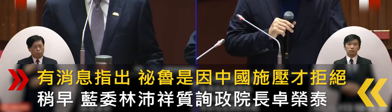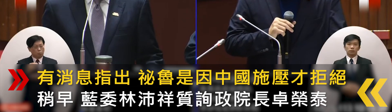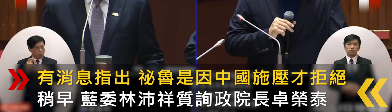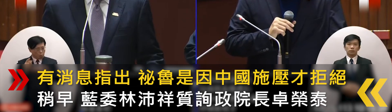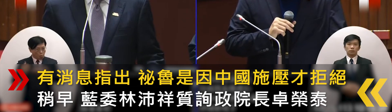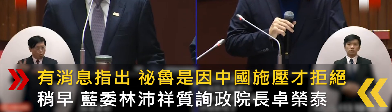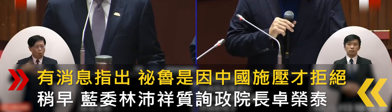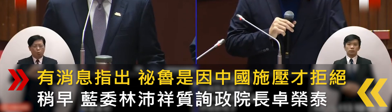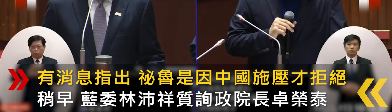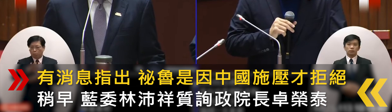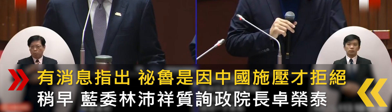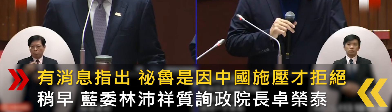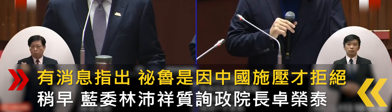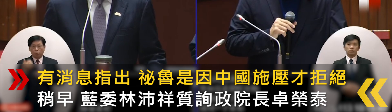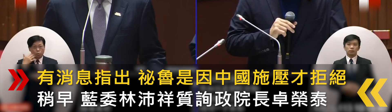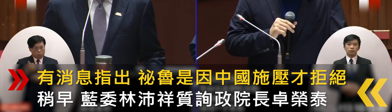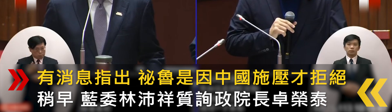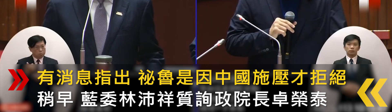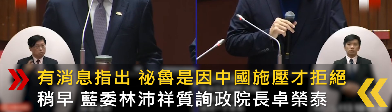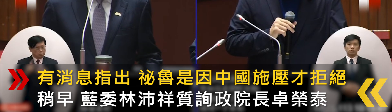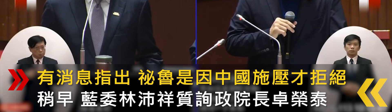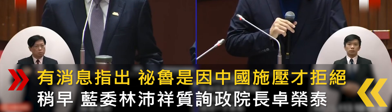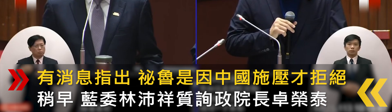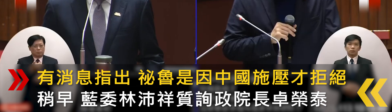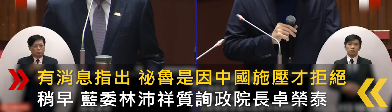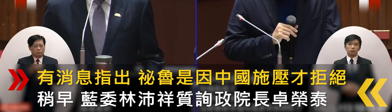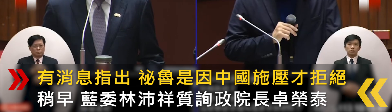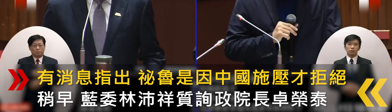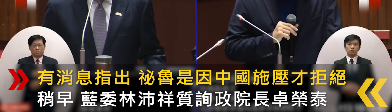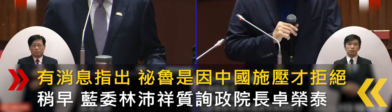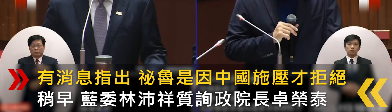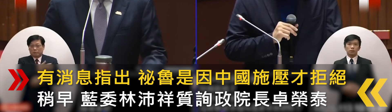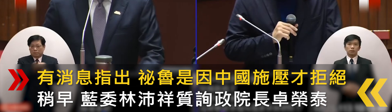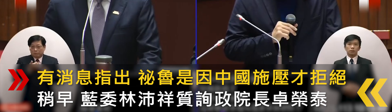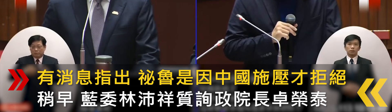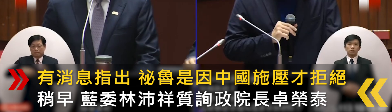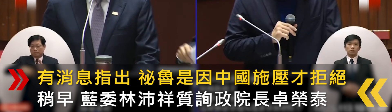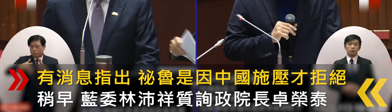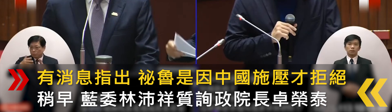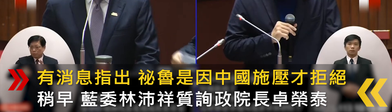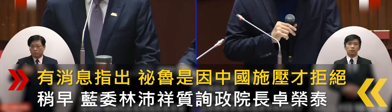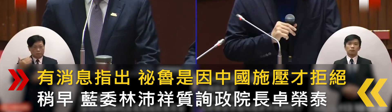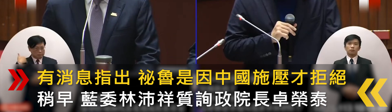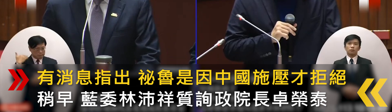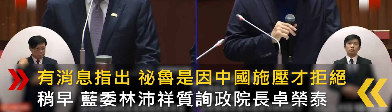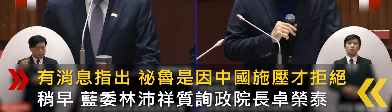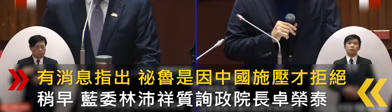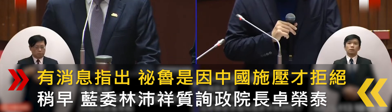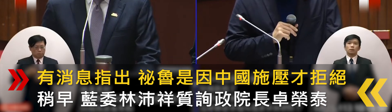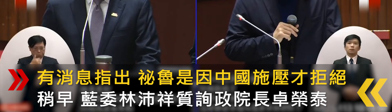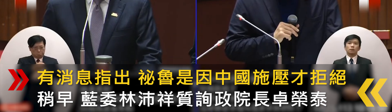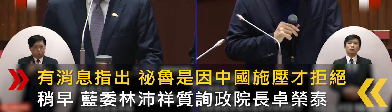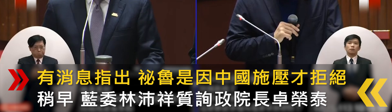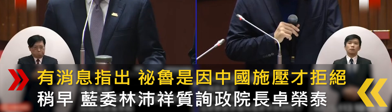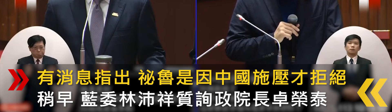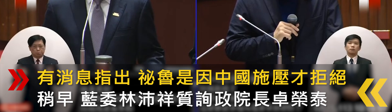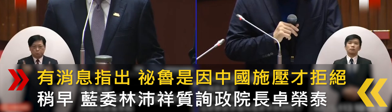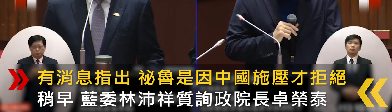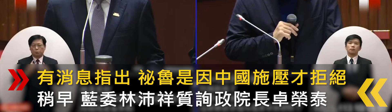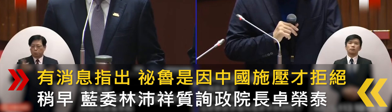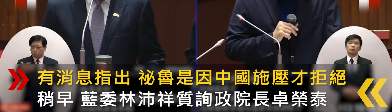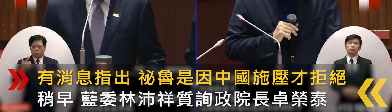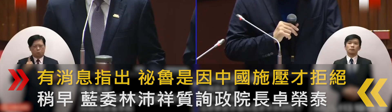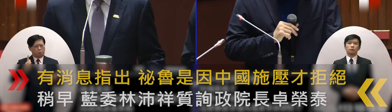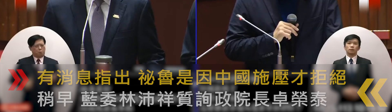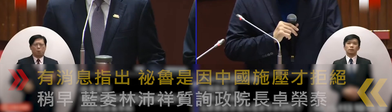一个相关的报道，如果属实啊，我也觉得非常惋惜。陈前副总统、陈前院长在他副总统跟院长任内，对国事的